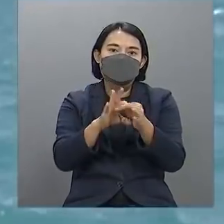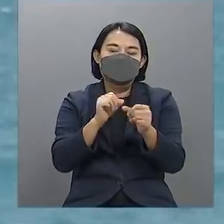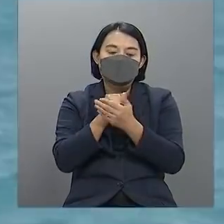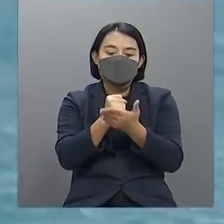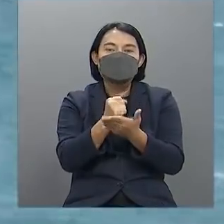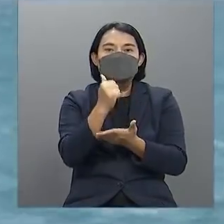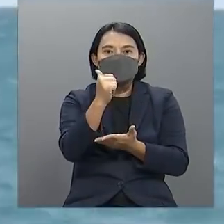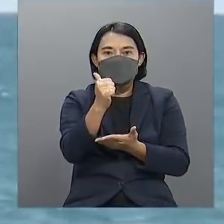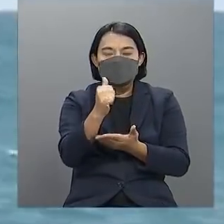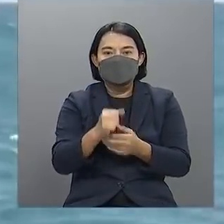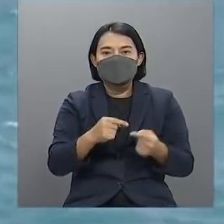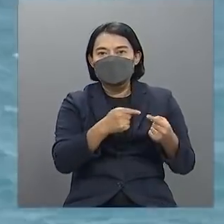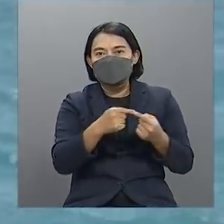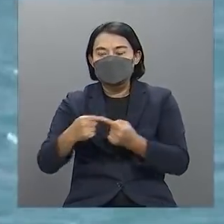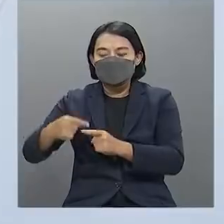เดือนพฤษภาคมนี